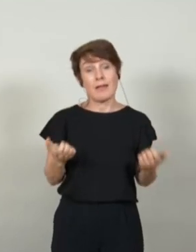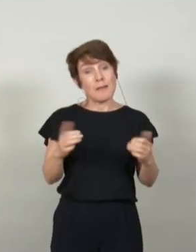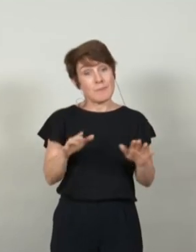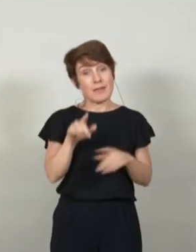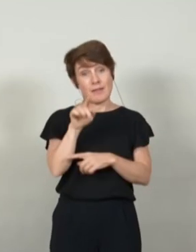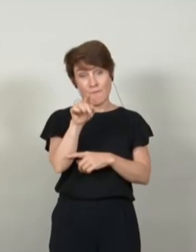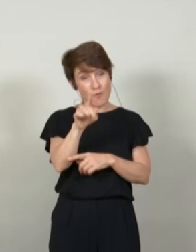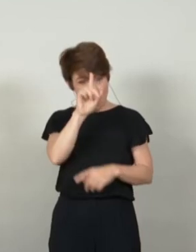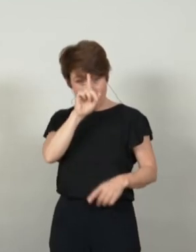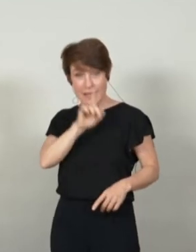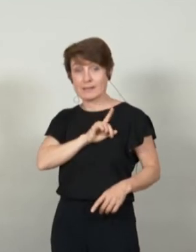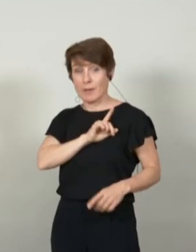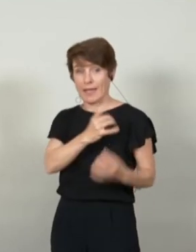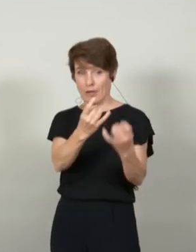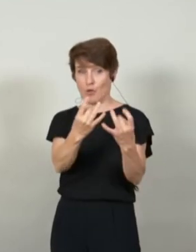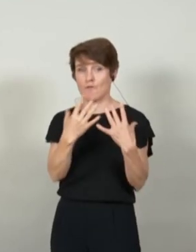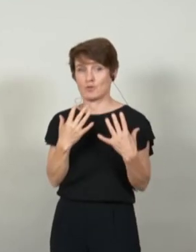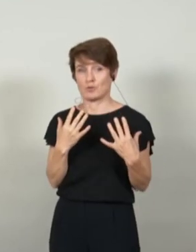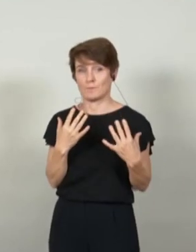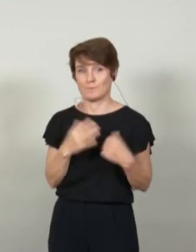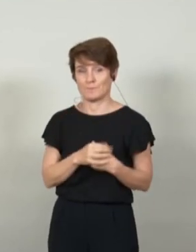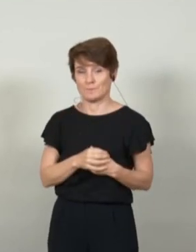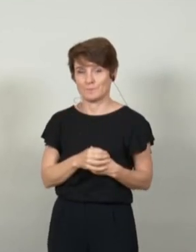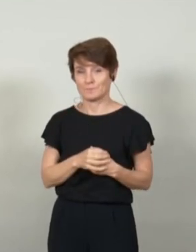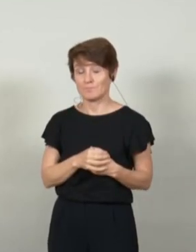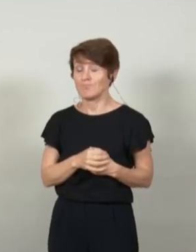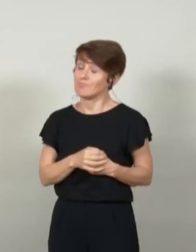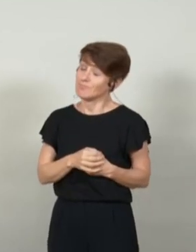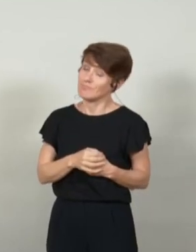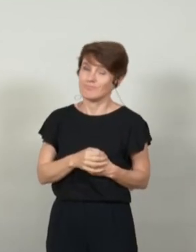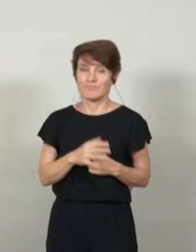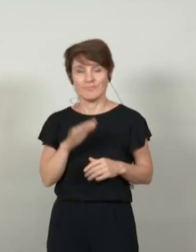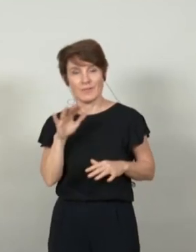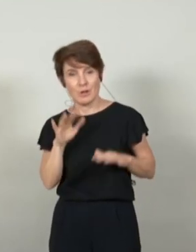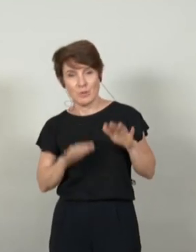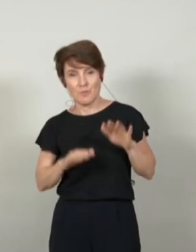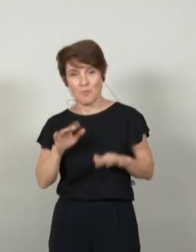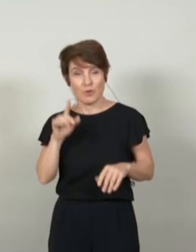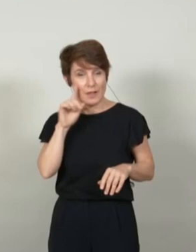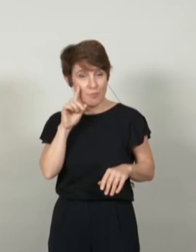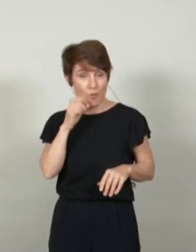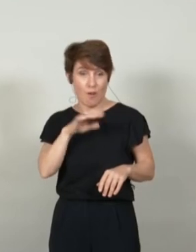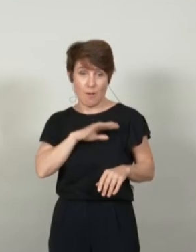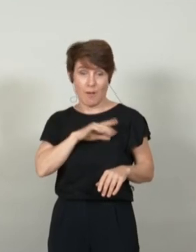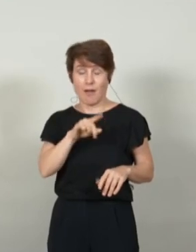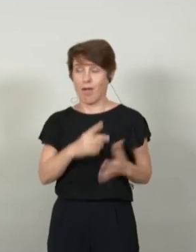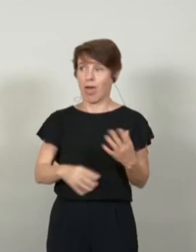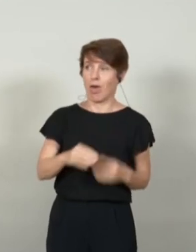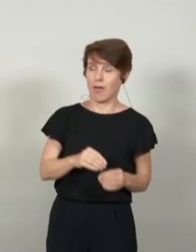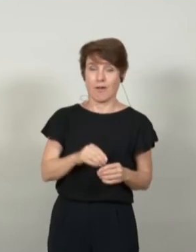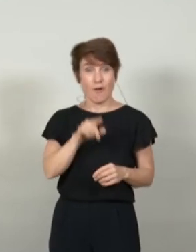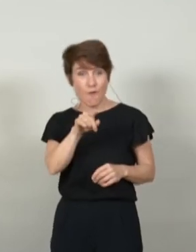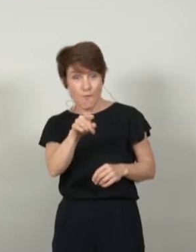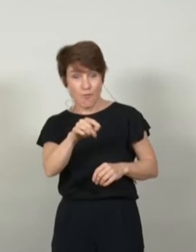consciemment refusé probablement pour masquer votre incapacité à agir réellement sur les enjeux